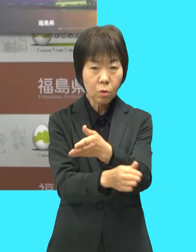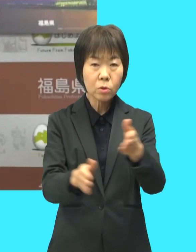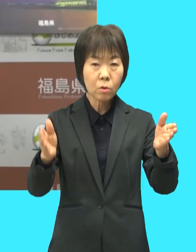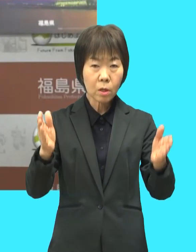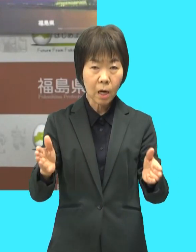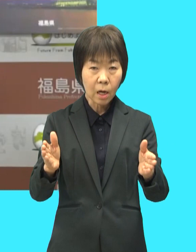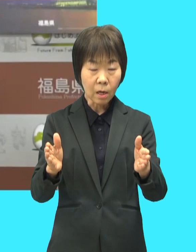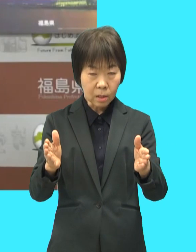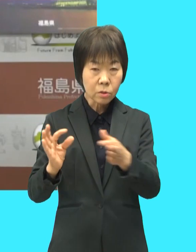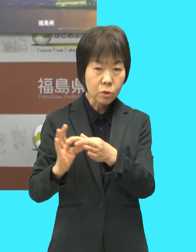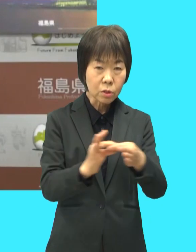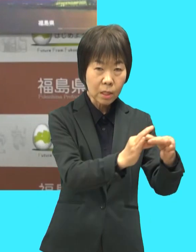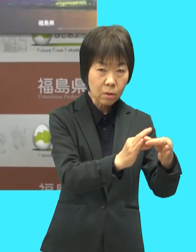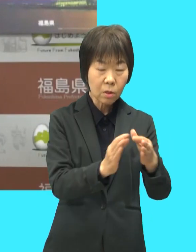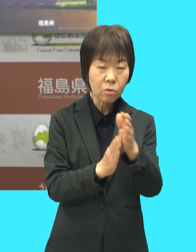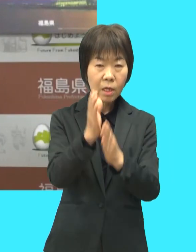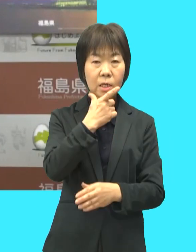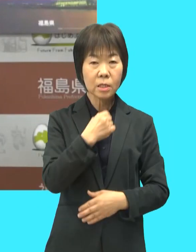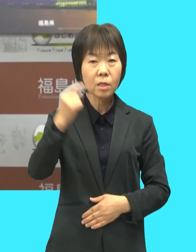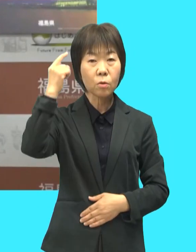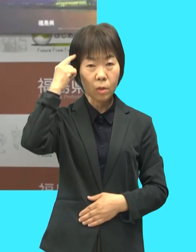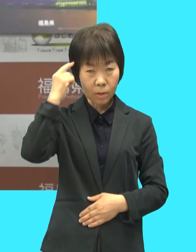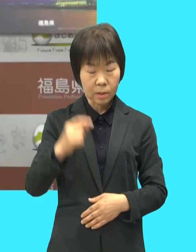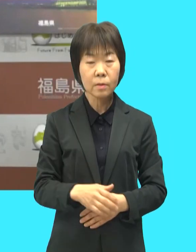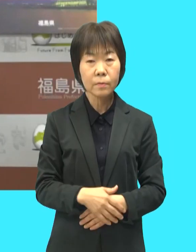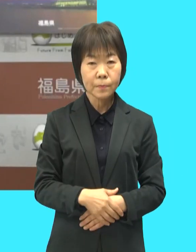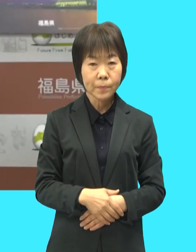をお願いをしていきたいと考えております。